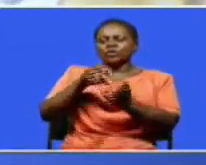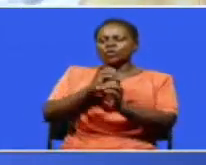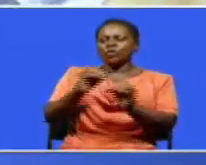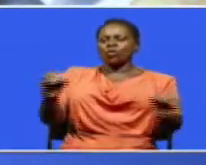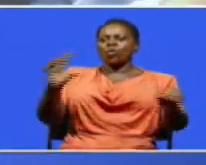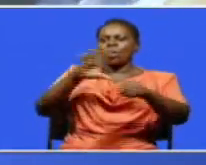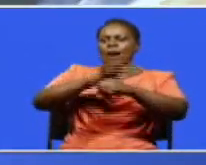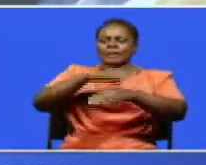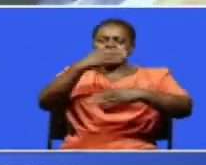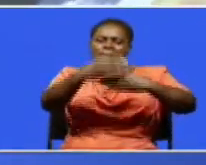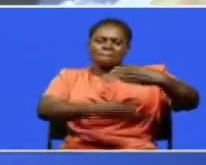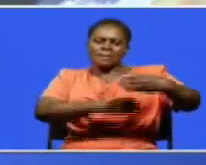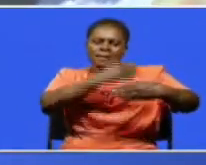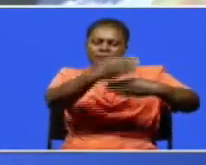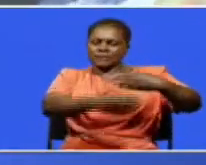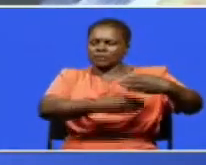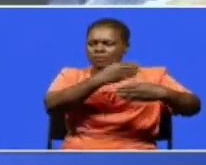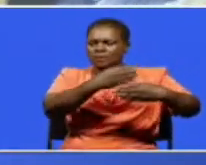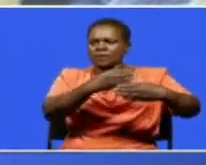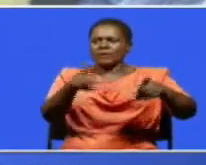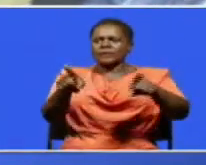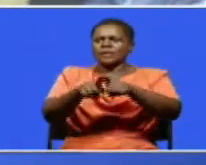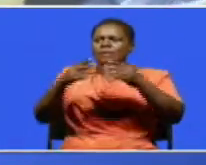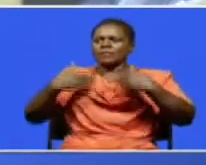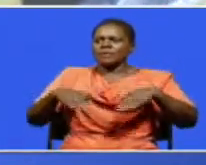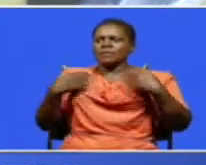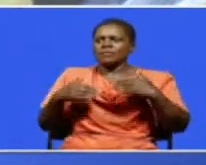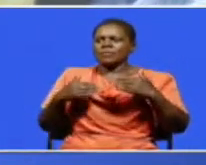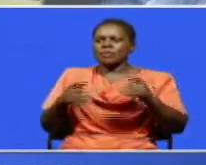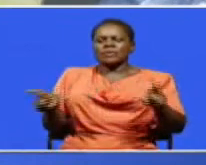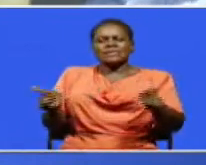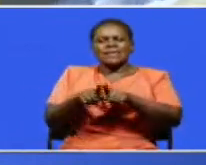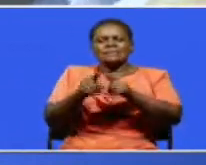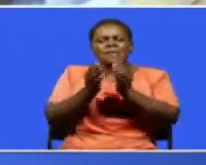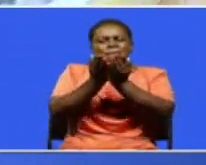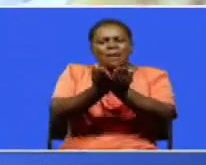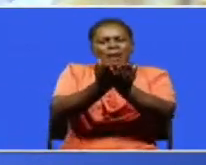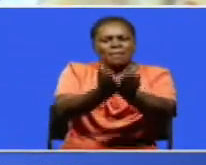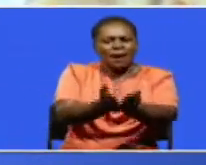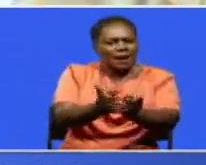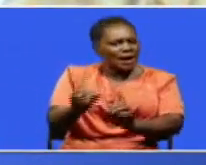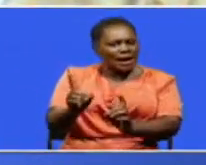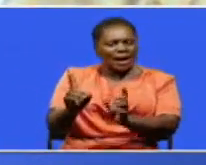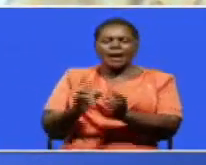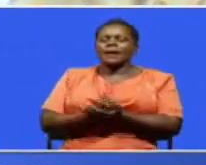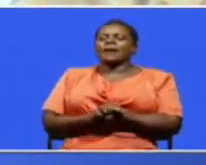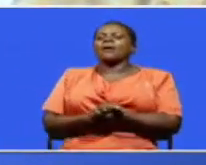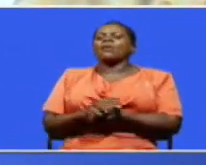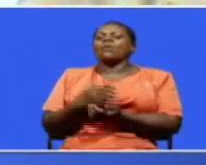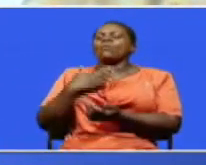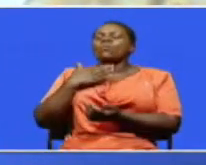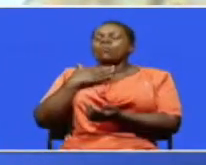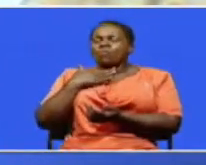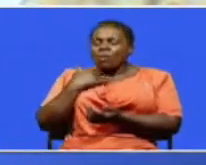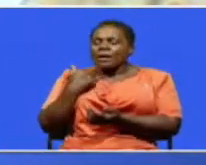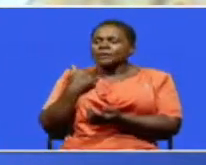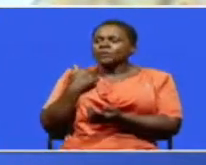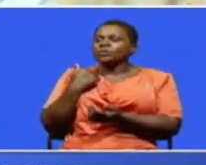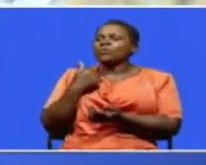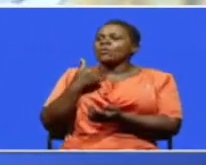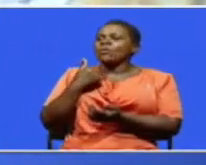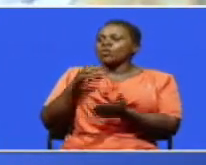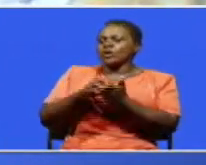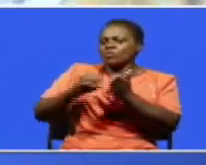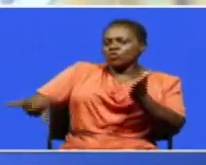getting materials and passengers being loaded onto the same vessel. We also want to read out